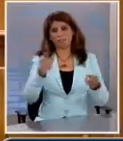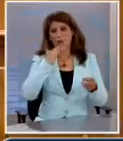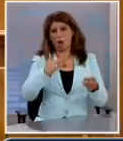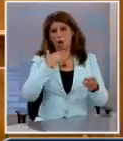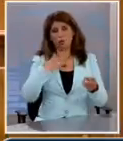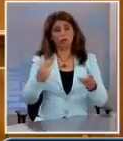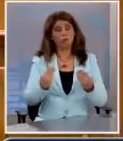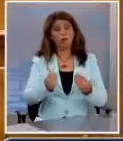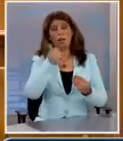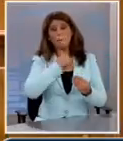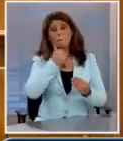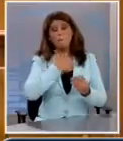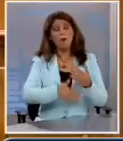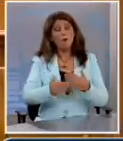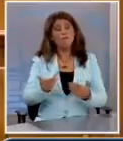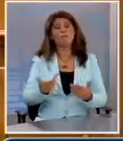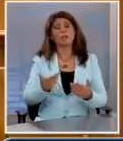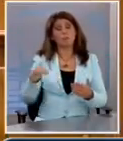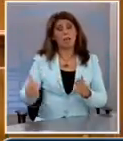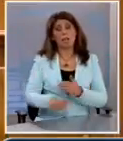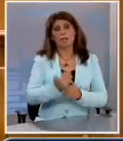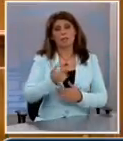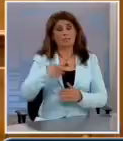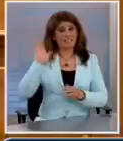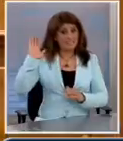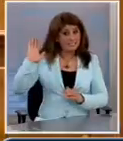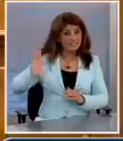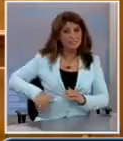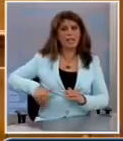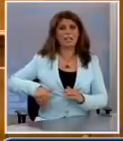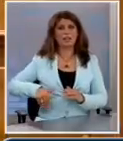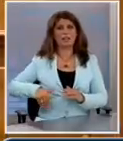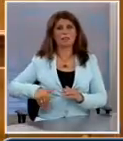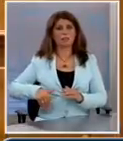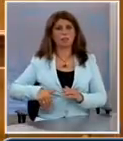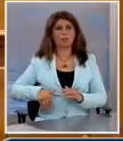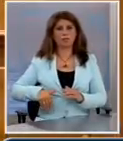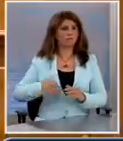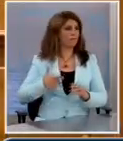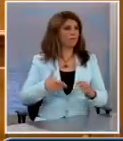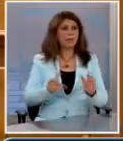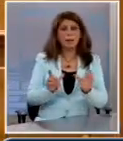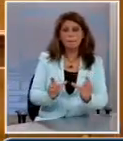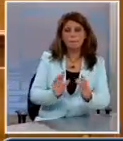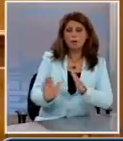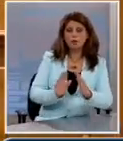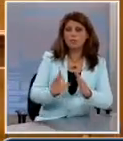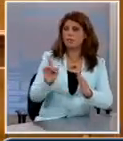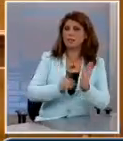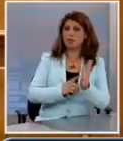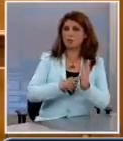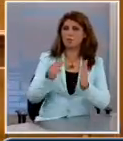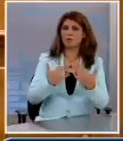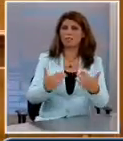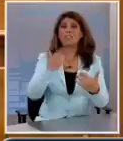έφεραν στον ελληνικό λαό. Το τελευταίο καταφύγιο της δημοκρατίας δεν είναι η νόμη, δεν είναι η Βουλή,